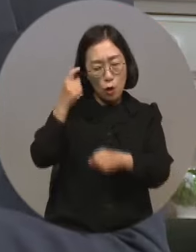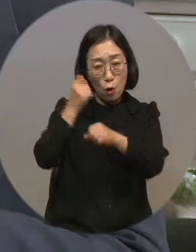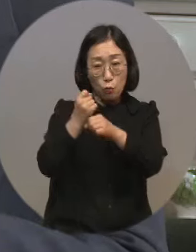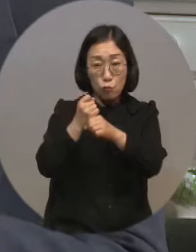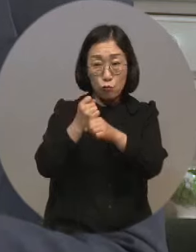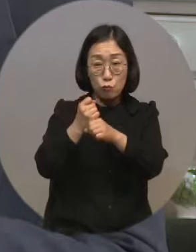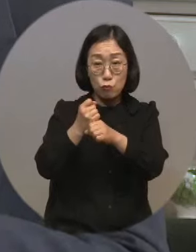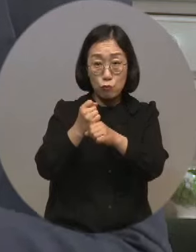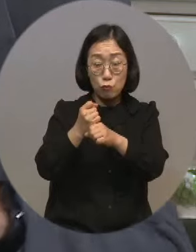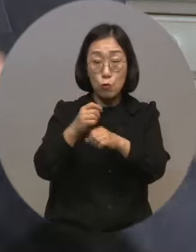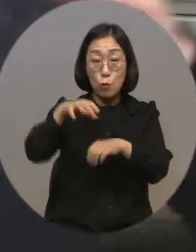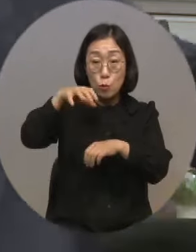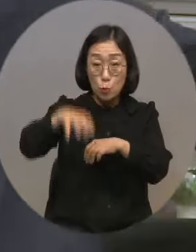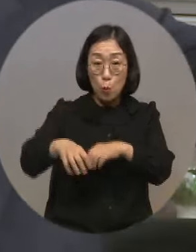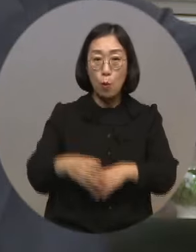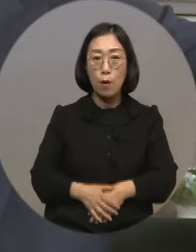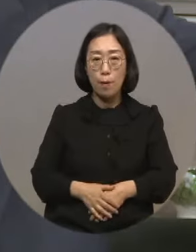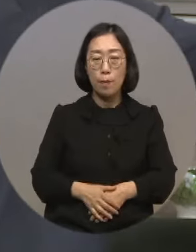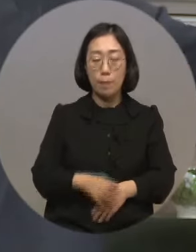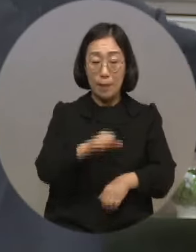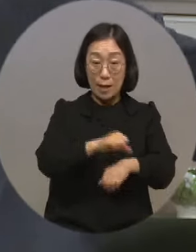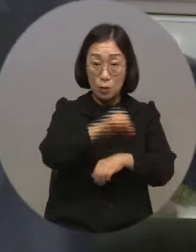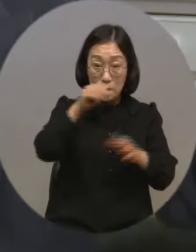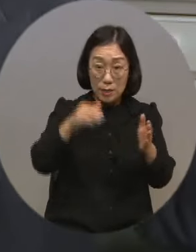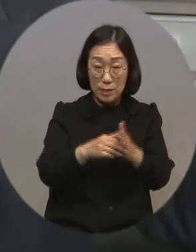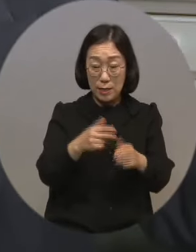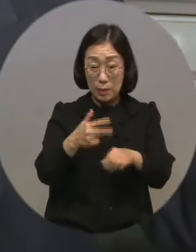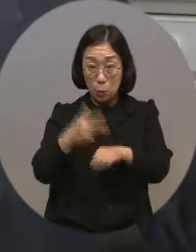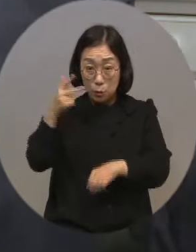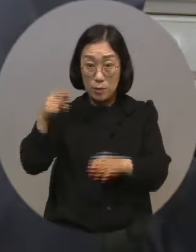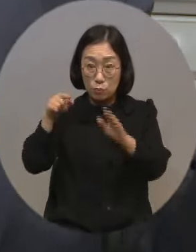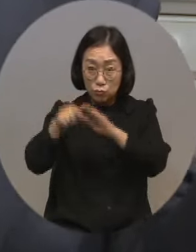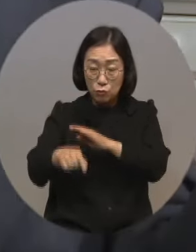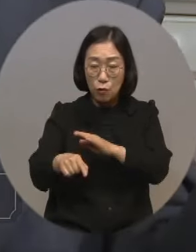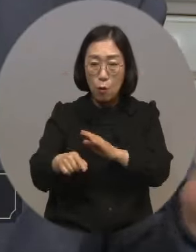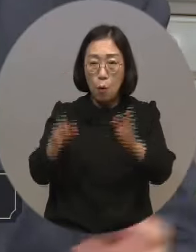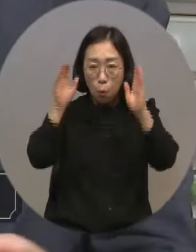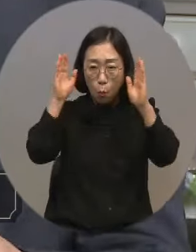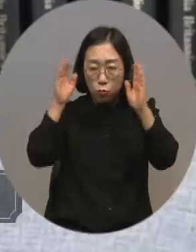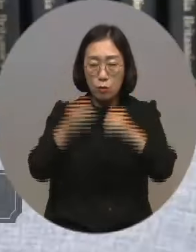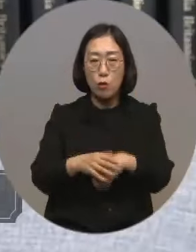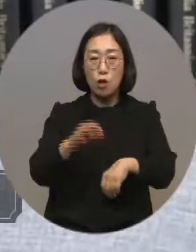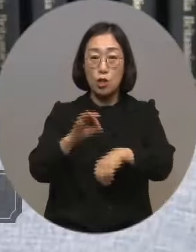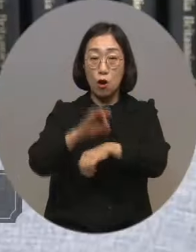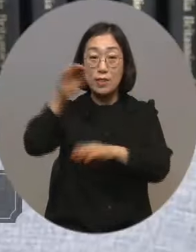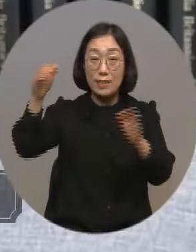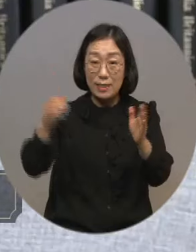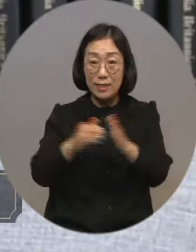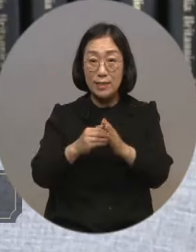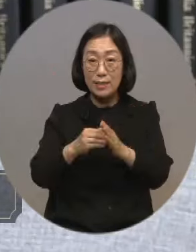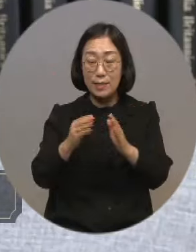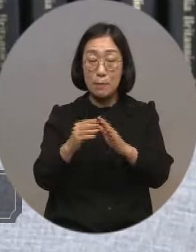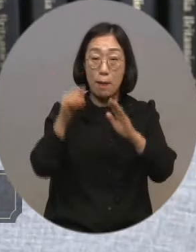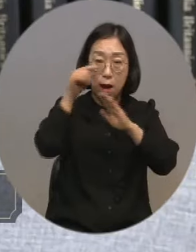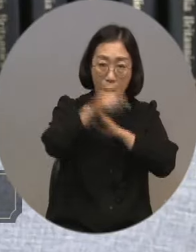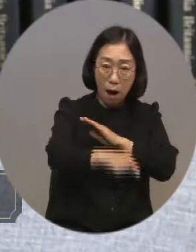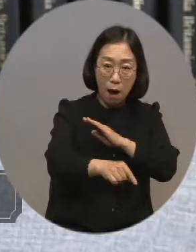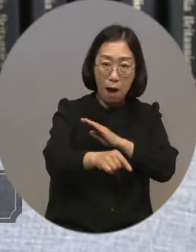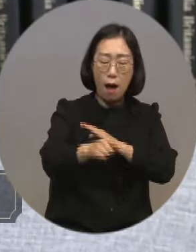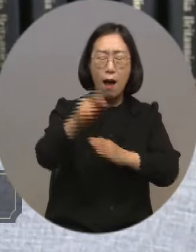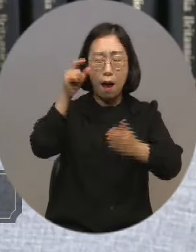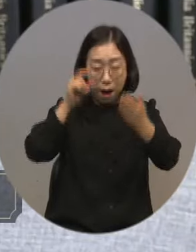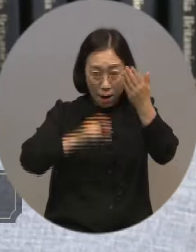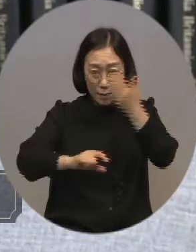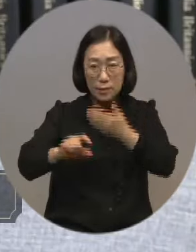저녁에 5시에 퇴근하면 바로 와서 7시부터 수업을 하고 10시에 끝나면 집에 내려와서 다음날 출근하고